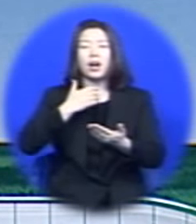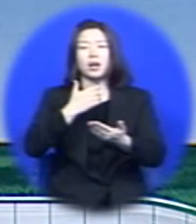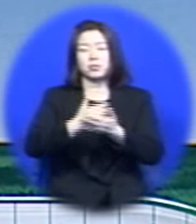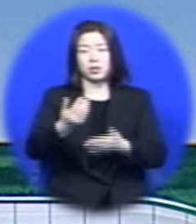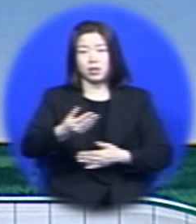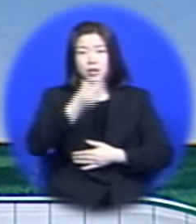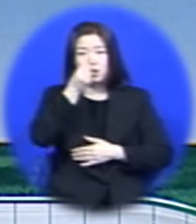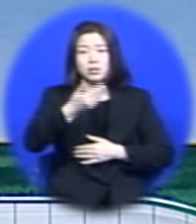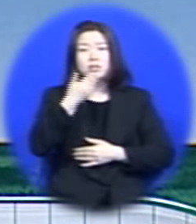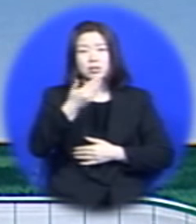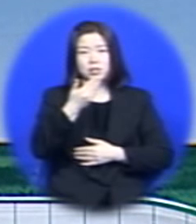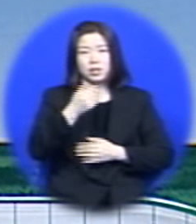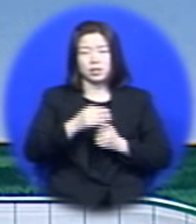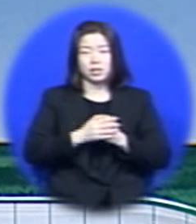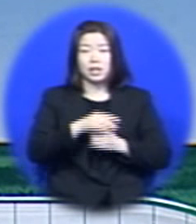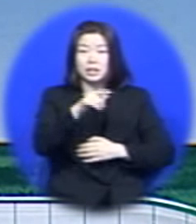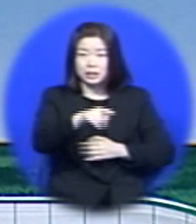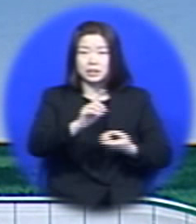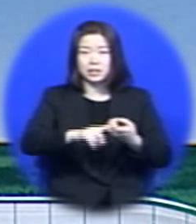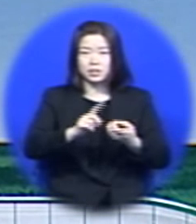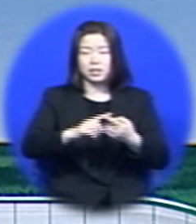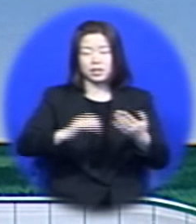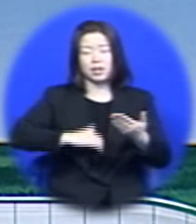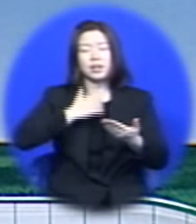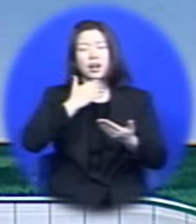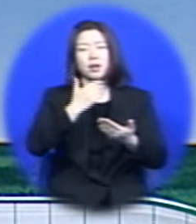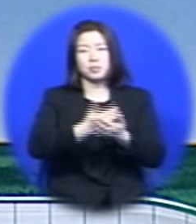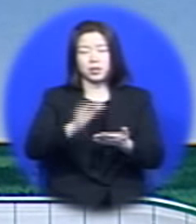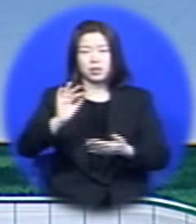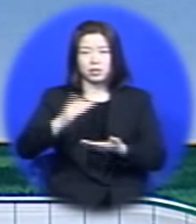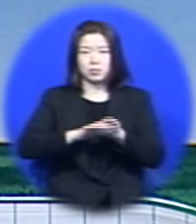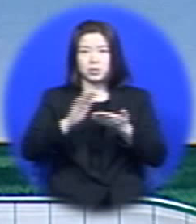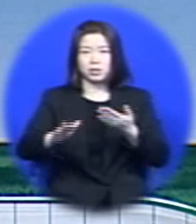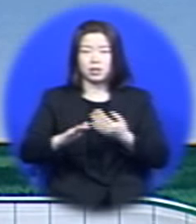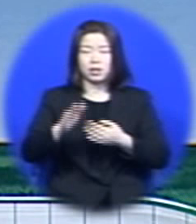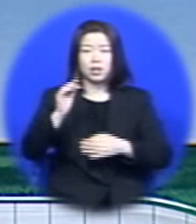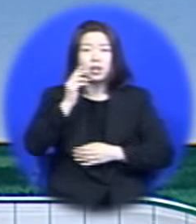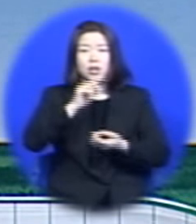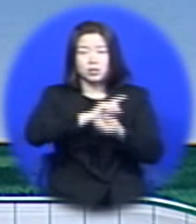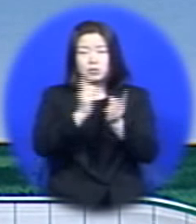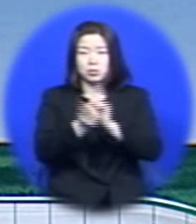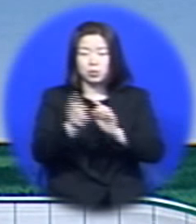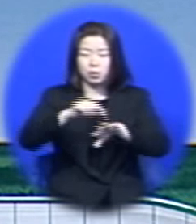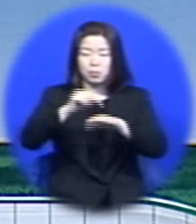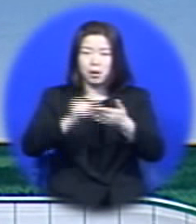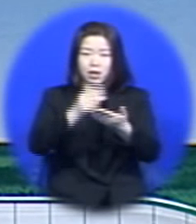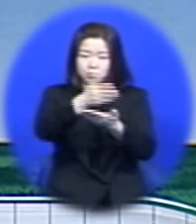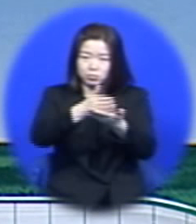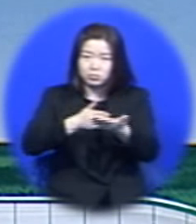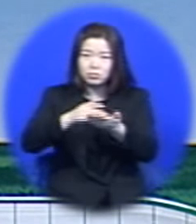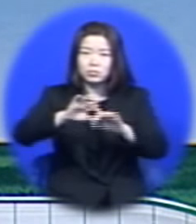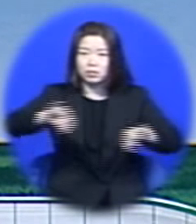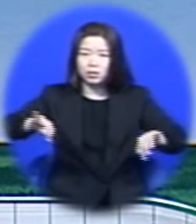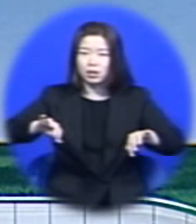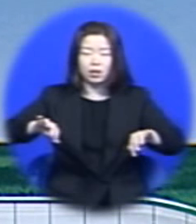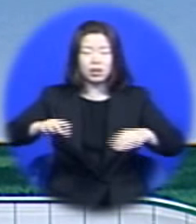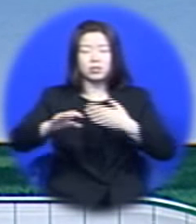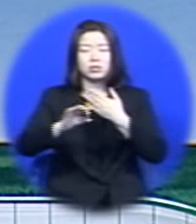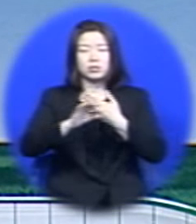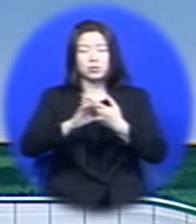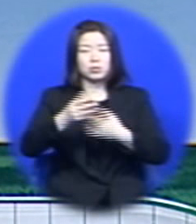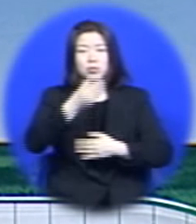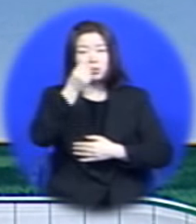성찬은 그 자체가 감격입니다. 서로 마음 갈라지고는 할 수 없는 게 성찬입니다.